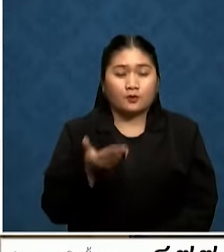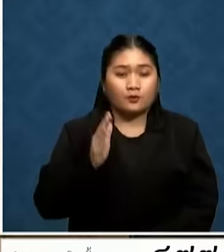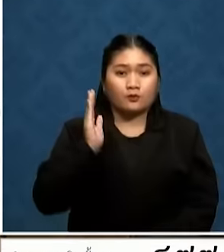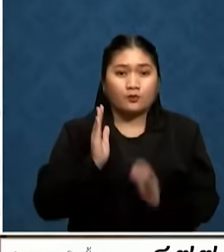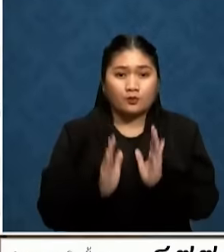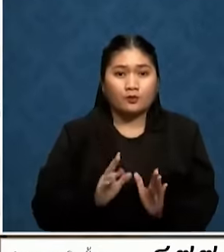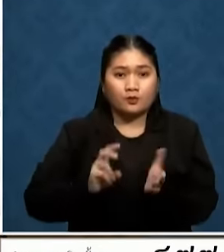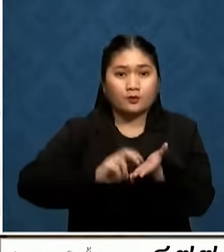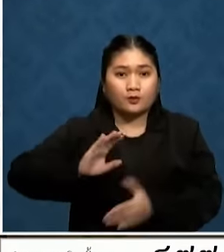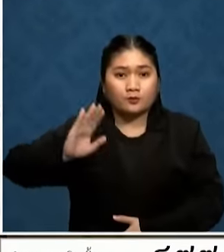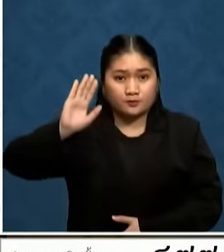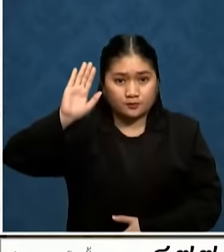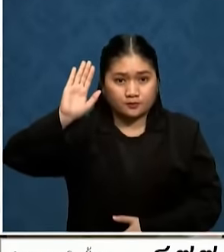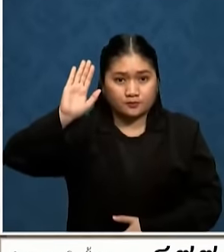ด้ค่ะ